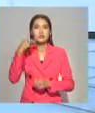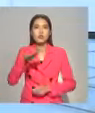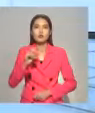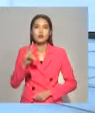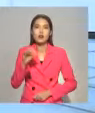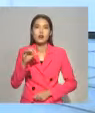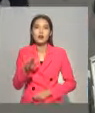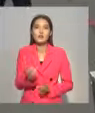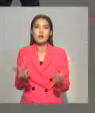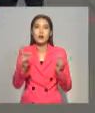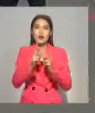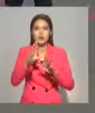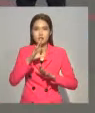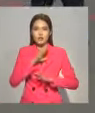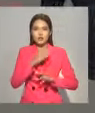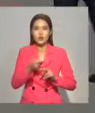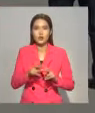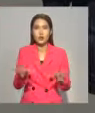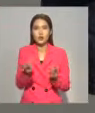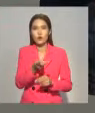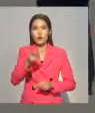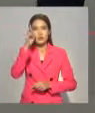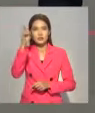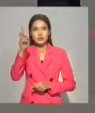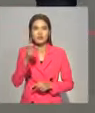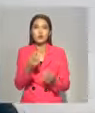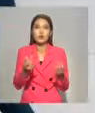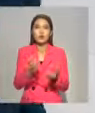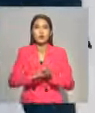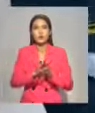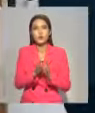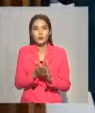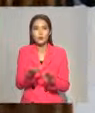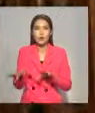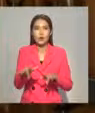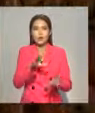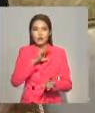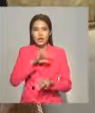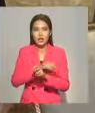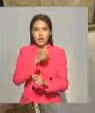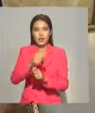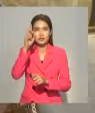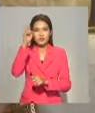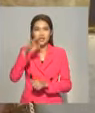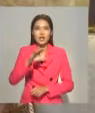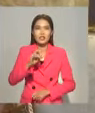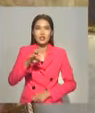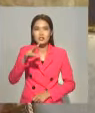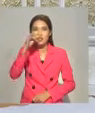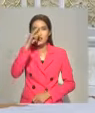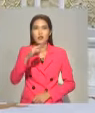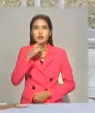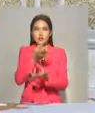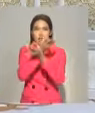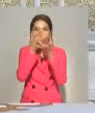қарсы алды. Сапар аясында қос елдің президенттері шағын құрамда келіссөз жүргізді. Мемлекет басшылары Тәжікстанның Қазақстандағы